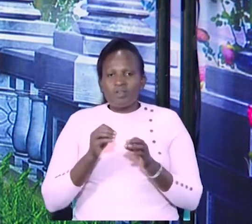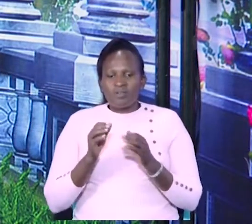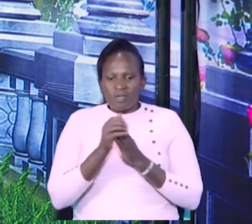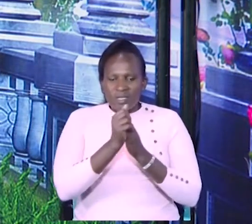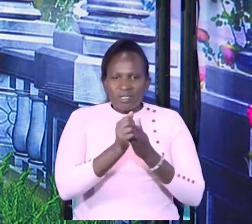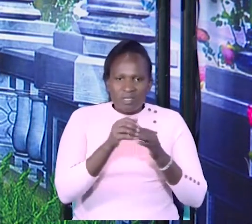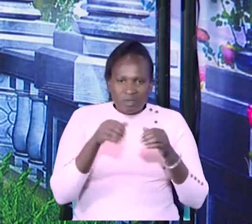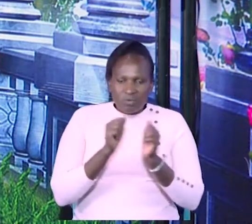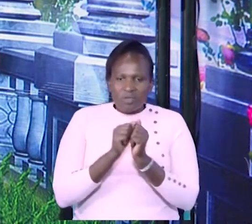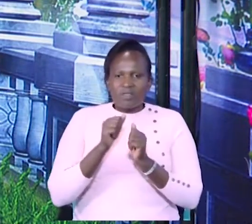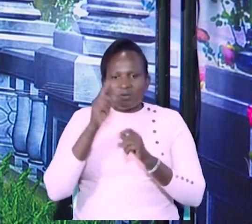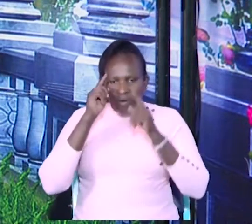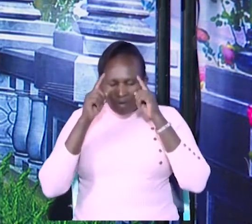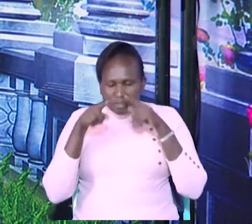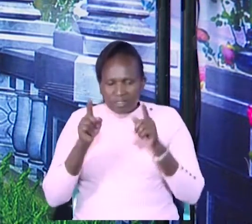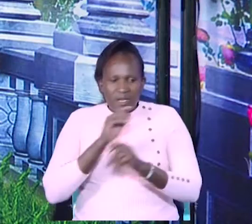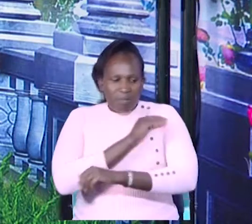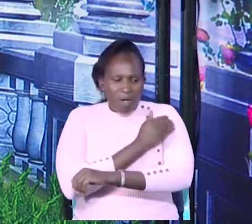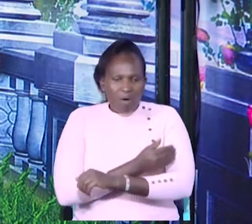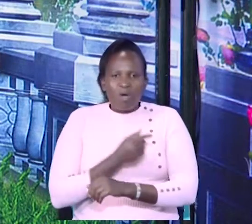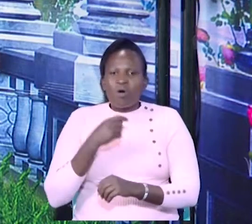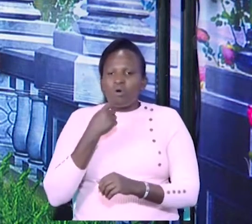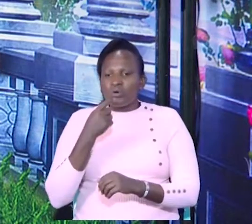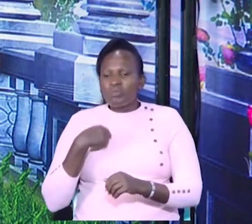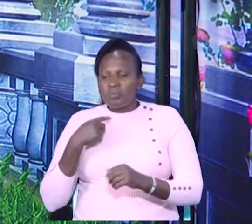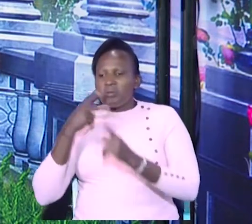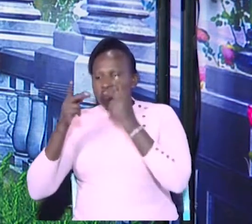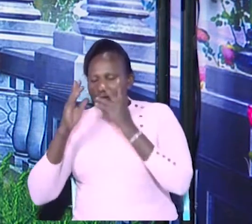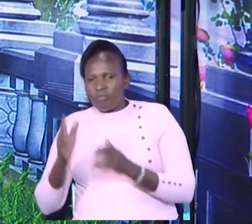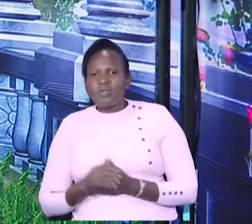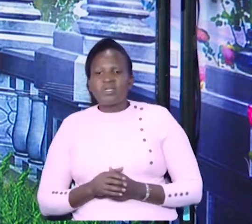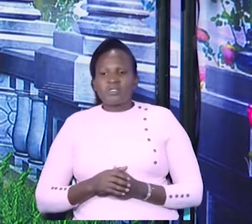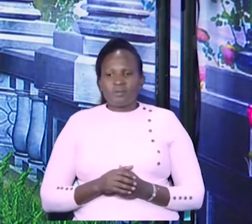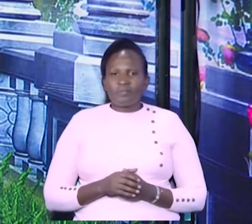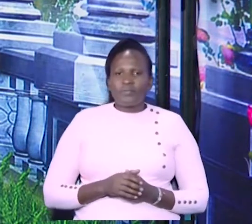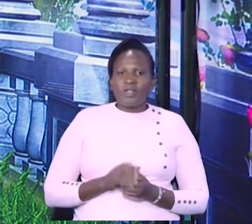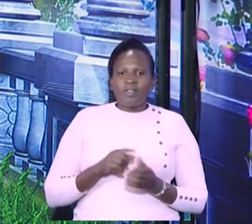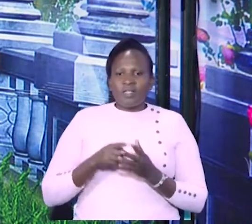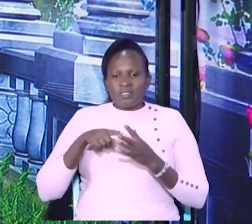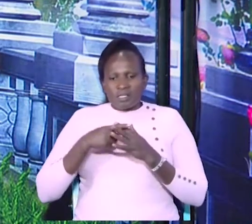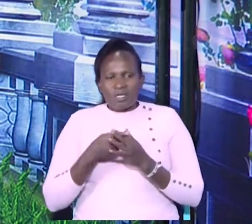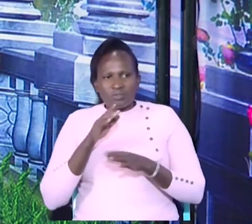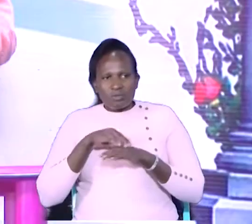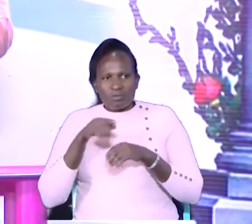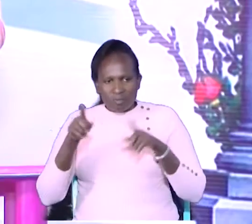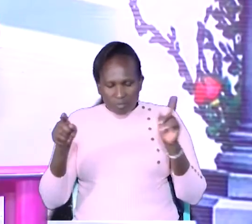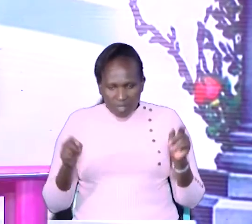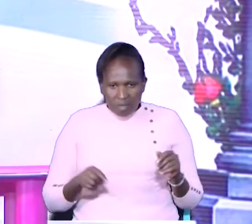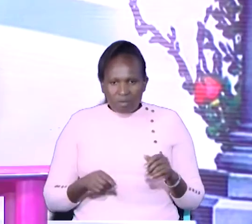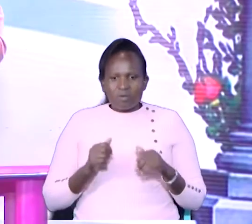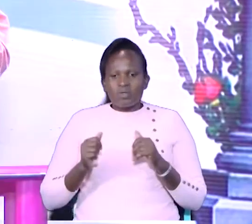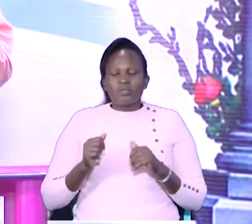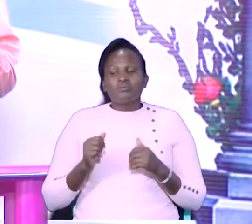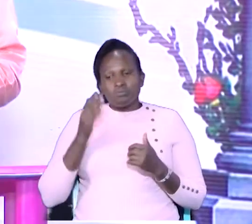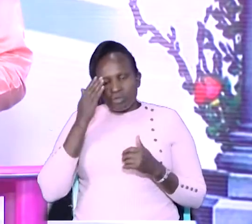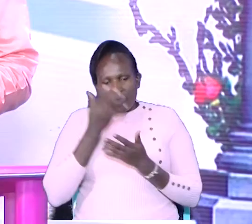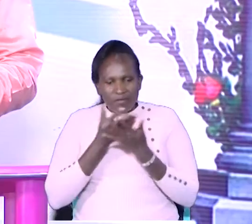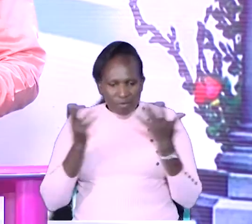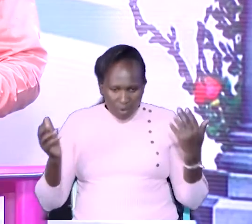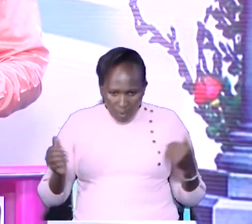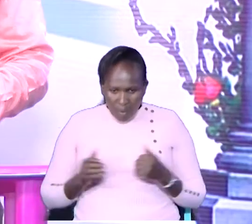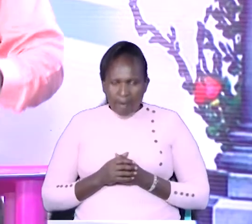anajiongoza na nguvu zake, ama aseme mimi ni nabii, ni prophet ambaye anajulikana, aanze kujiita mighty prophet ambaye anajulikana kila